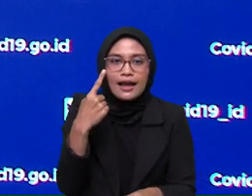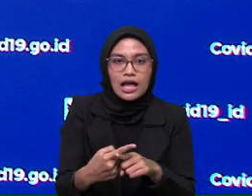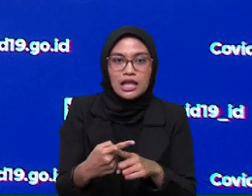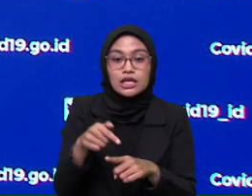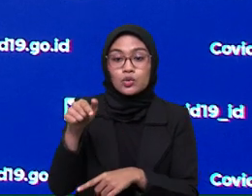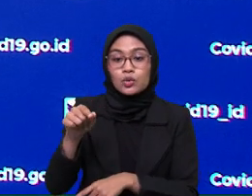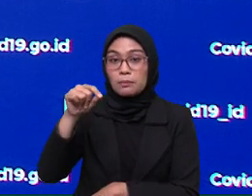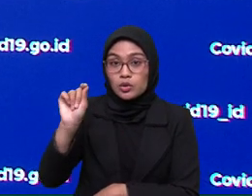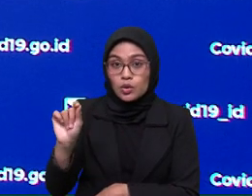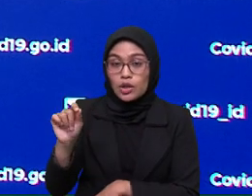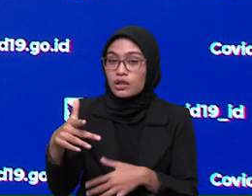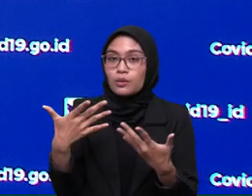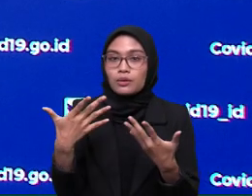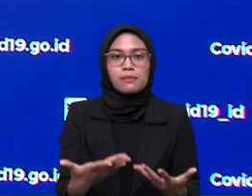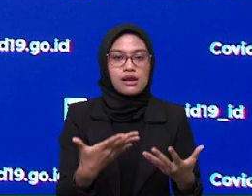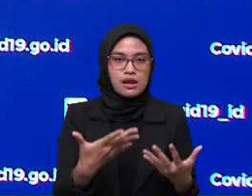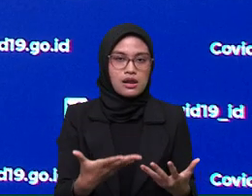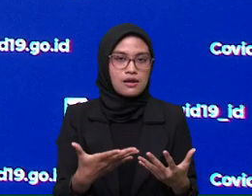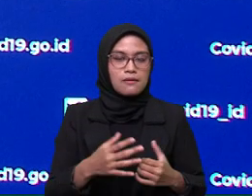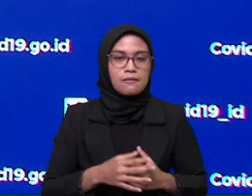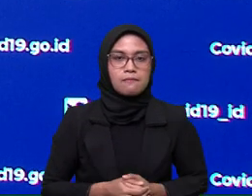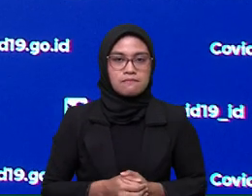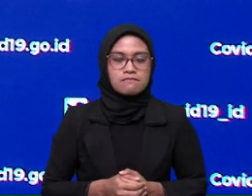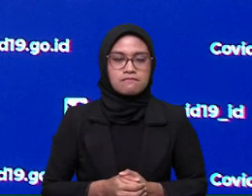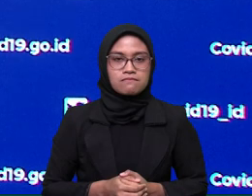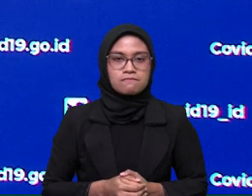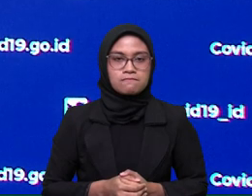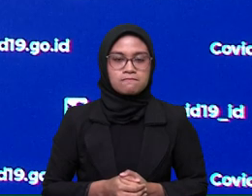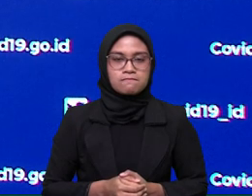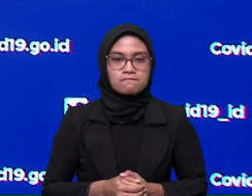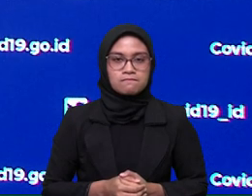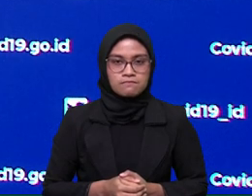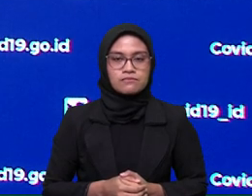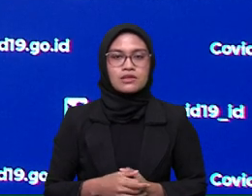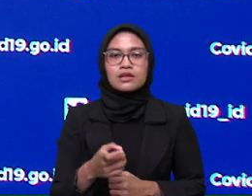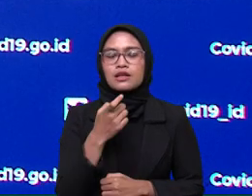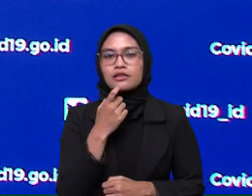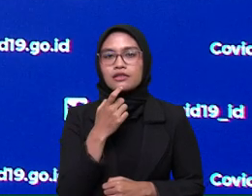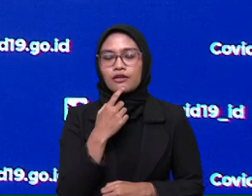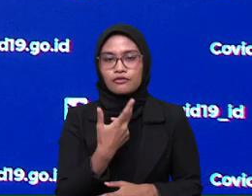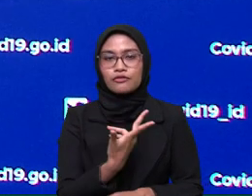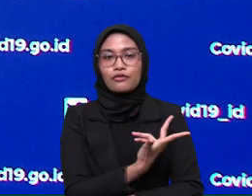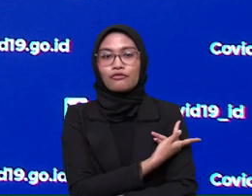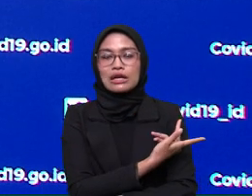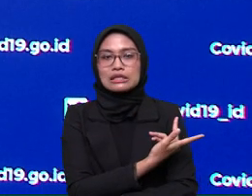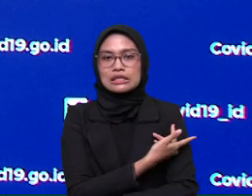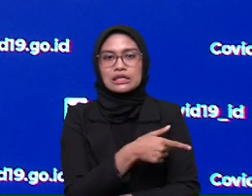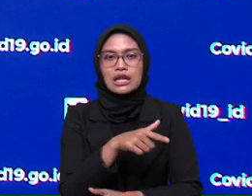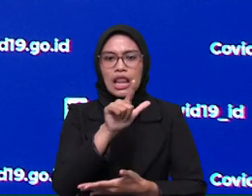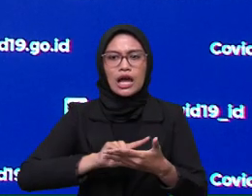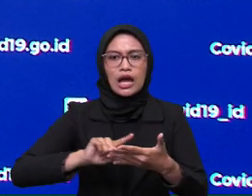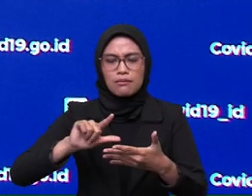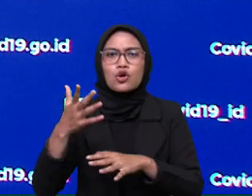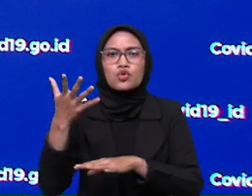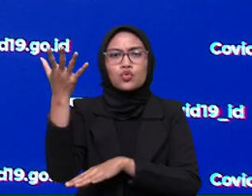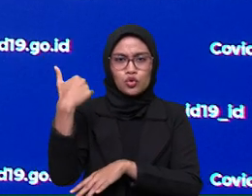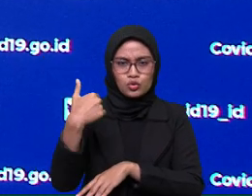kemudian sudah sejauhmana update dari pemerintah mengenai pembahasan vaksinasi coffee 19 lengkap menjadi tiga